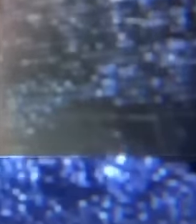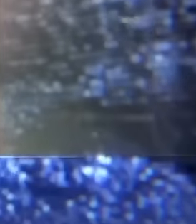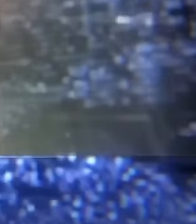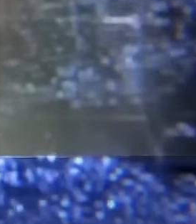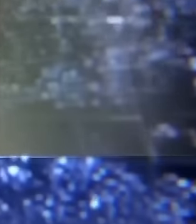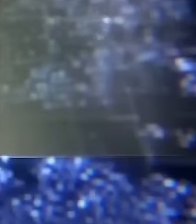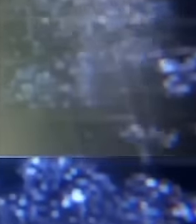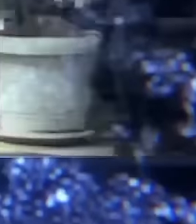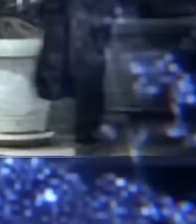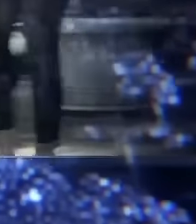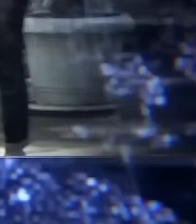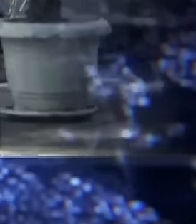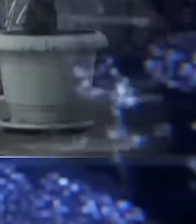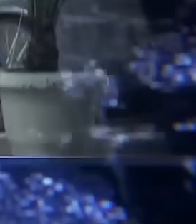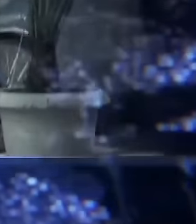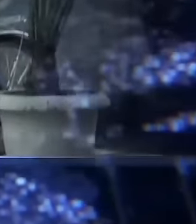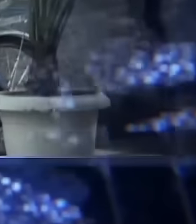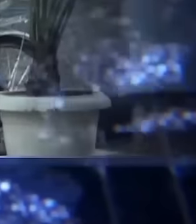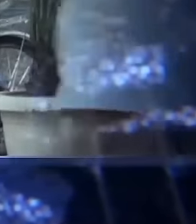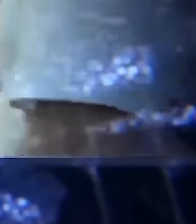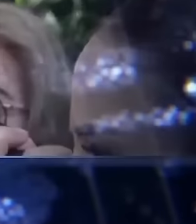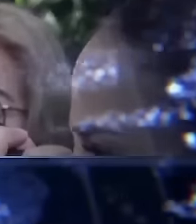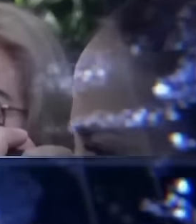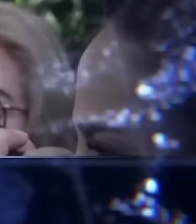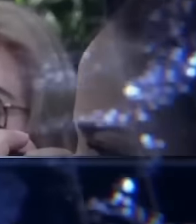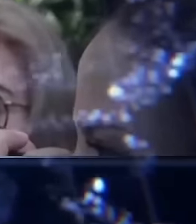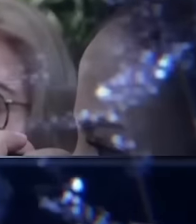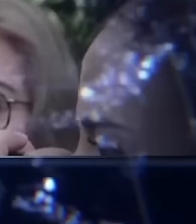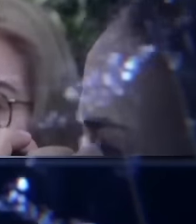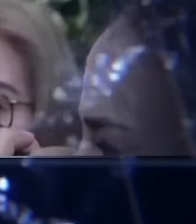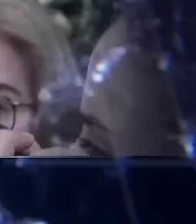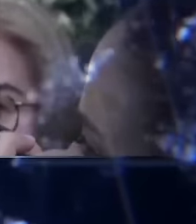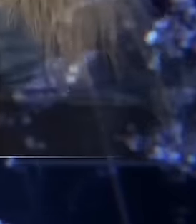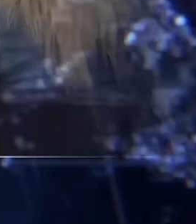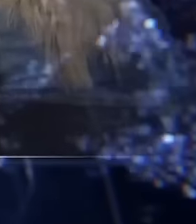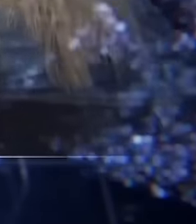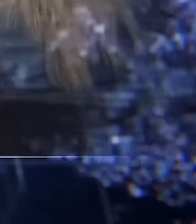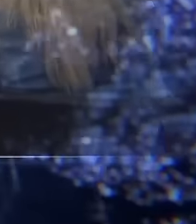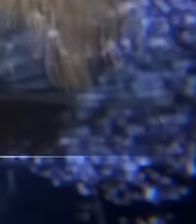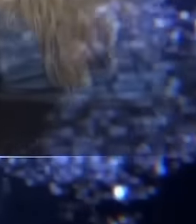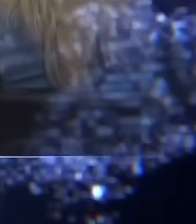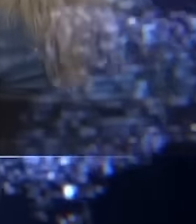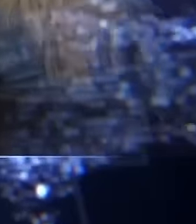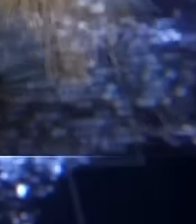njohur si dosja Babale. Saljani thotë se vendimi është politik. PD-ja mbledh grupin parlamentar dhe kryesinë.